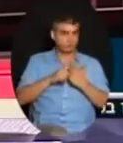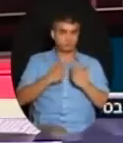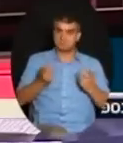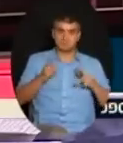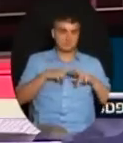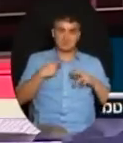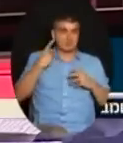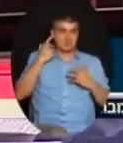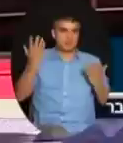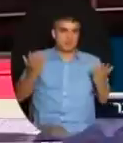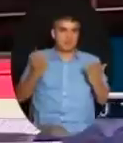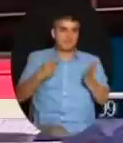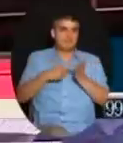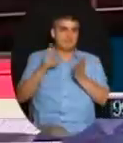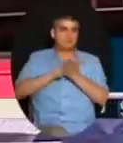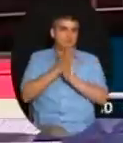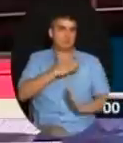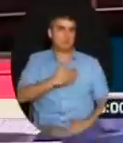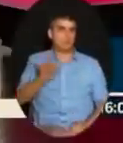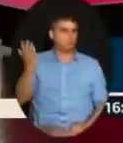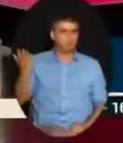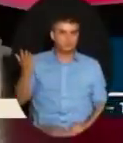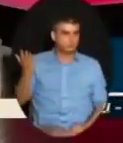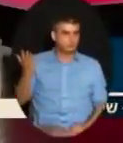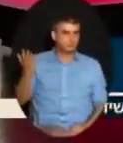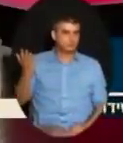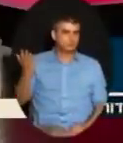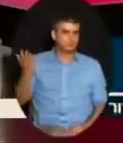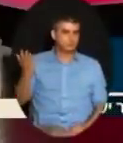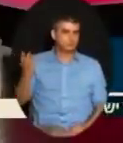אני לא יודעת את הסיבות להתעשרות שלו,